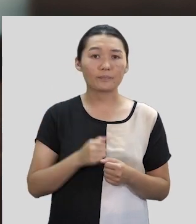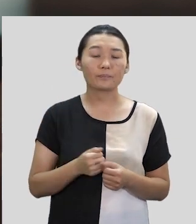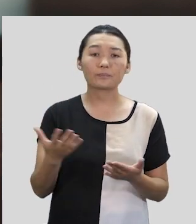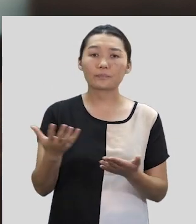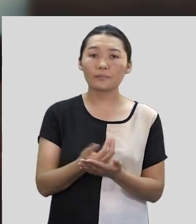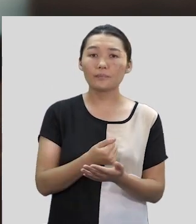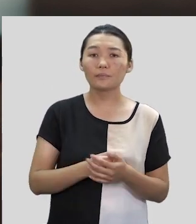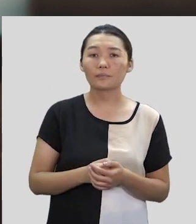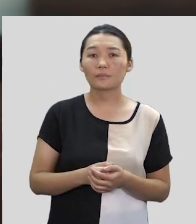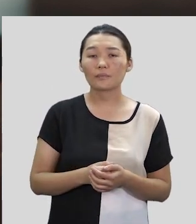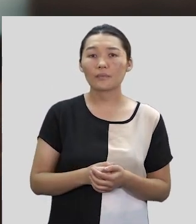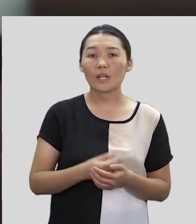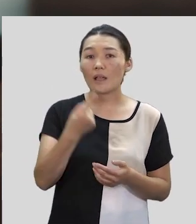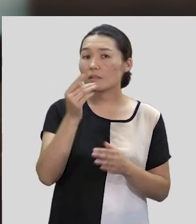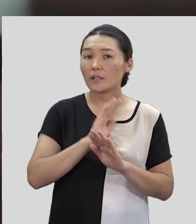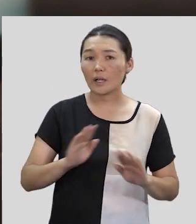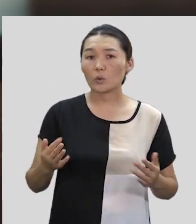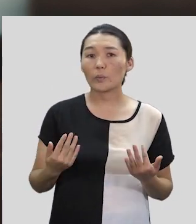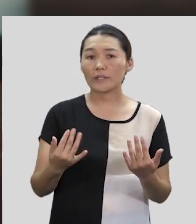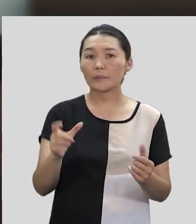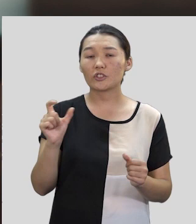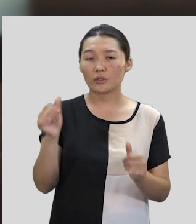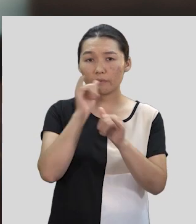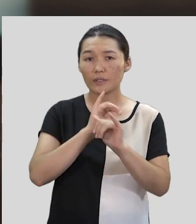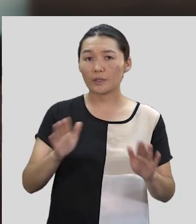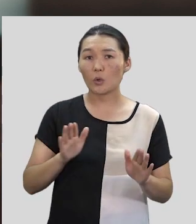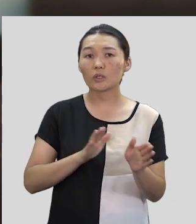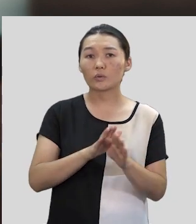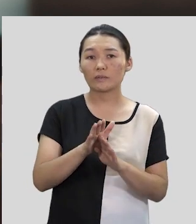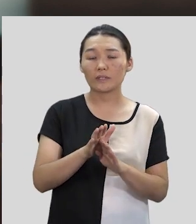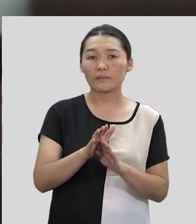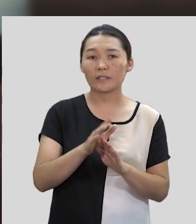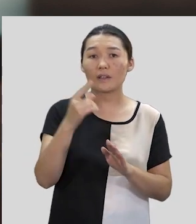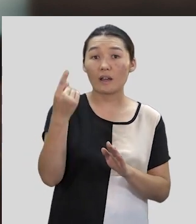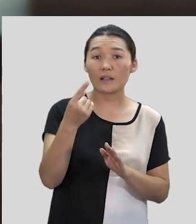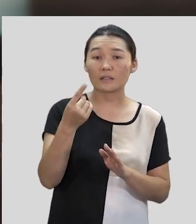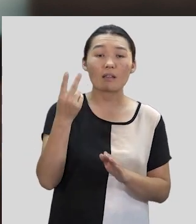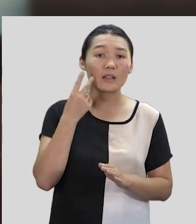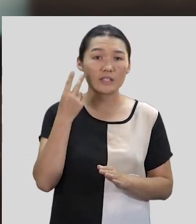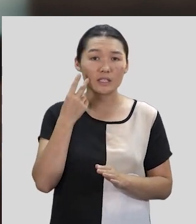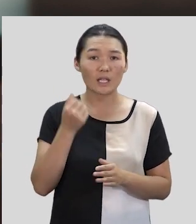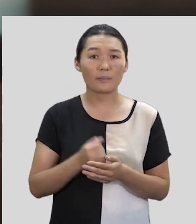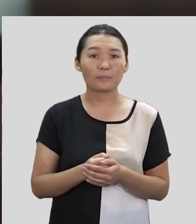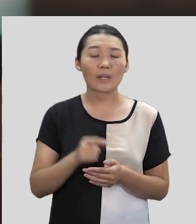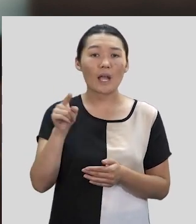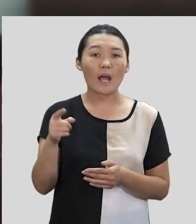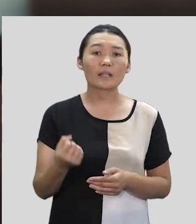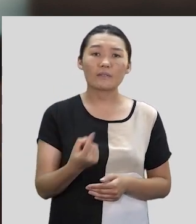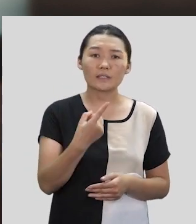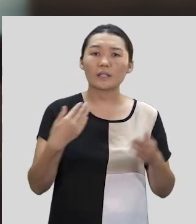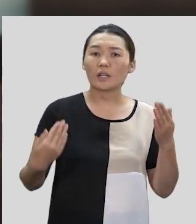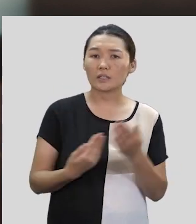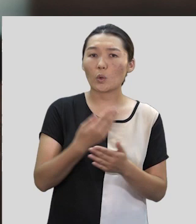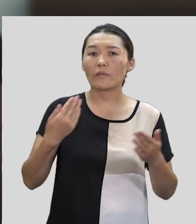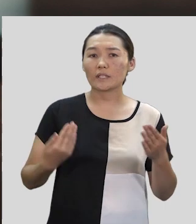не одну потребность человек не может удовлетворить раз и навсегда она возникает снова и